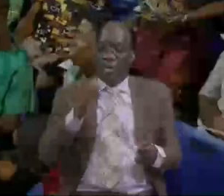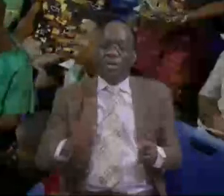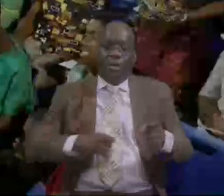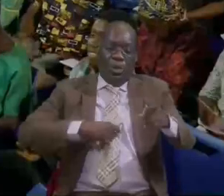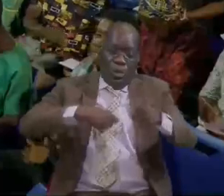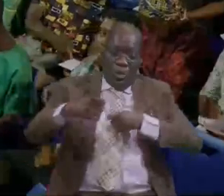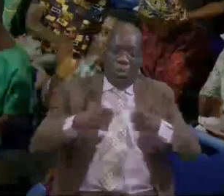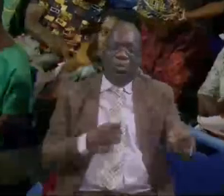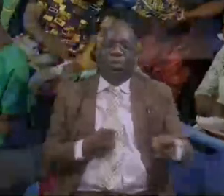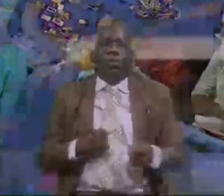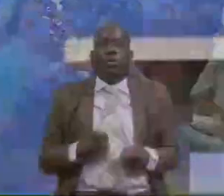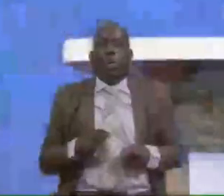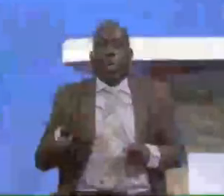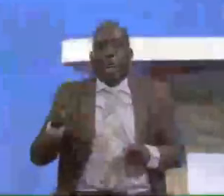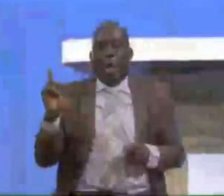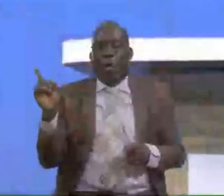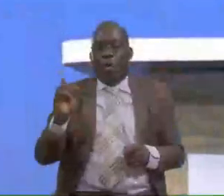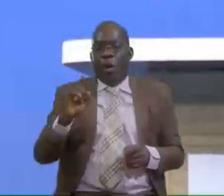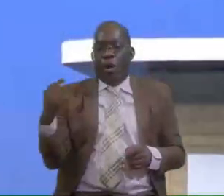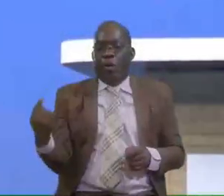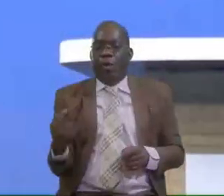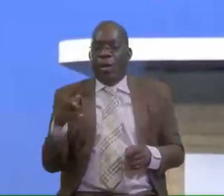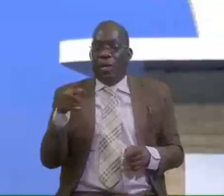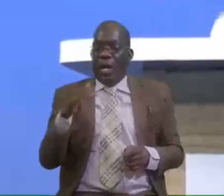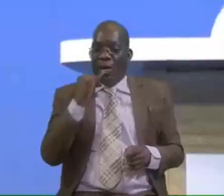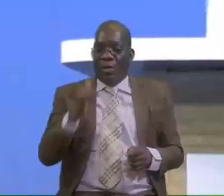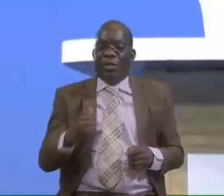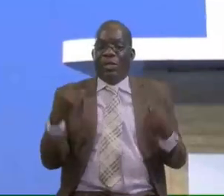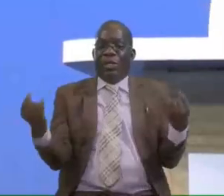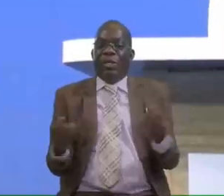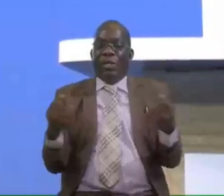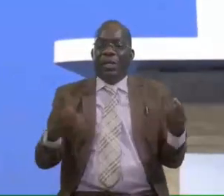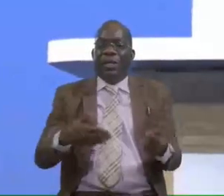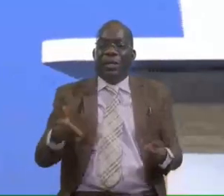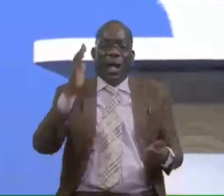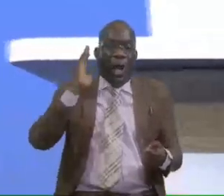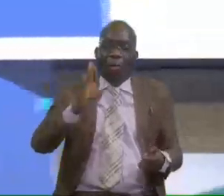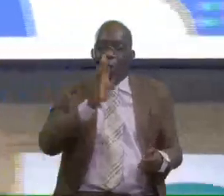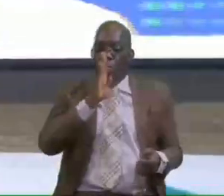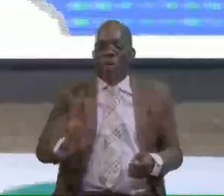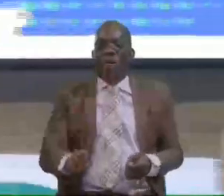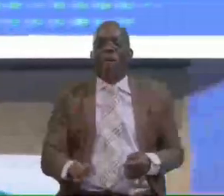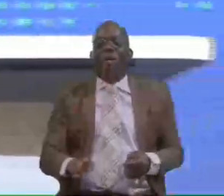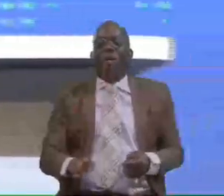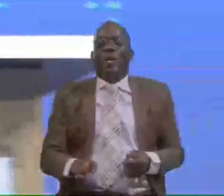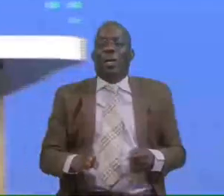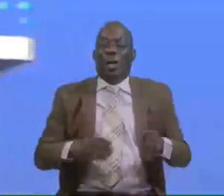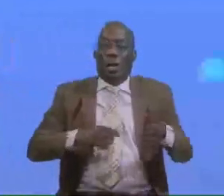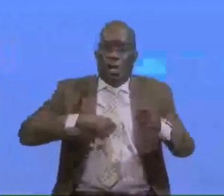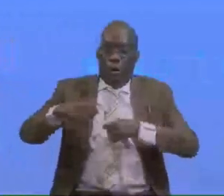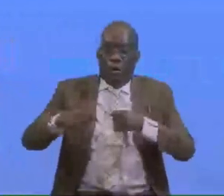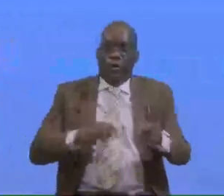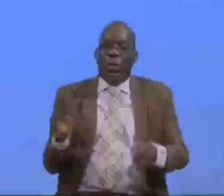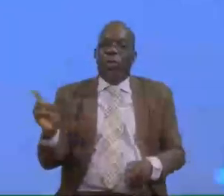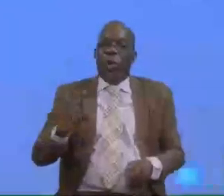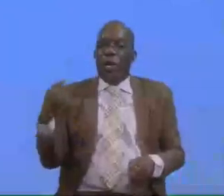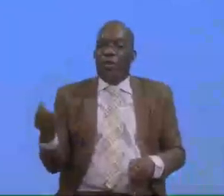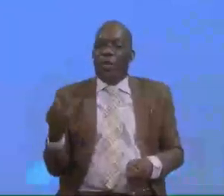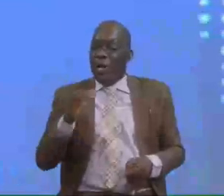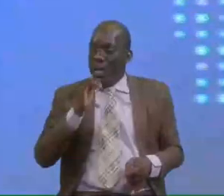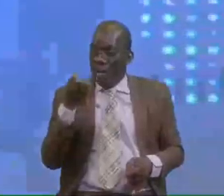toujours la méchanceté. Là où il y a la transgression, il y aura toujours la méchanceté. Là où il y a le